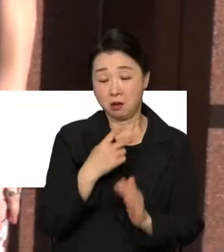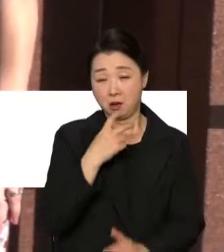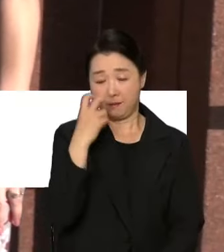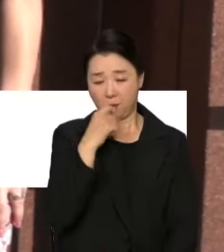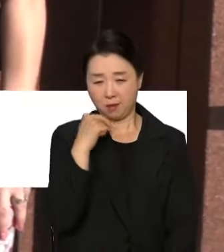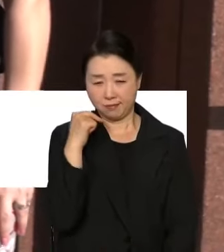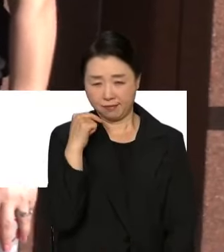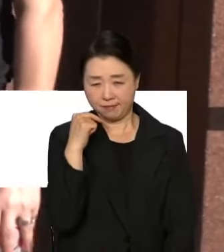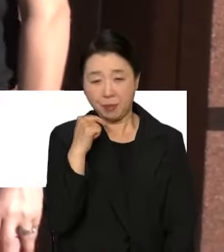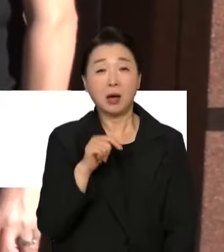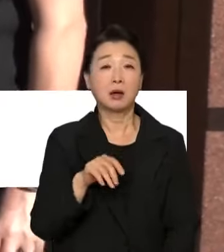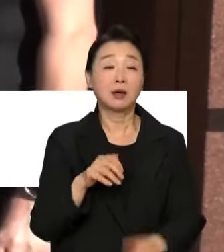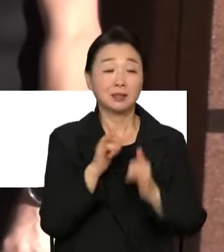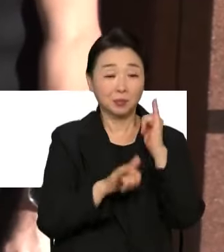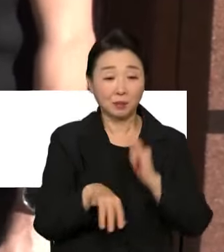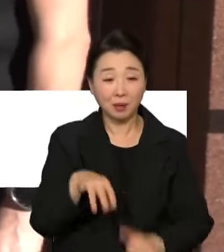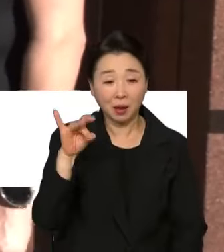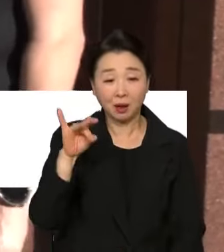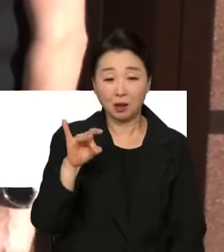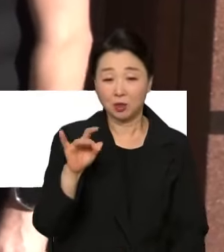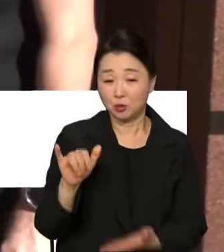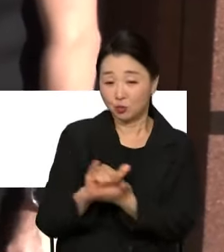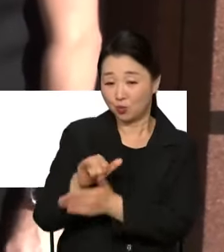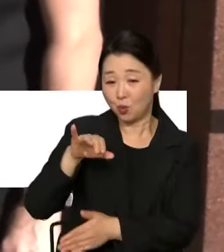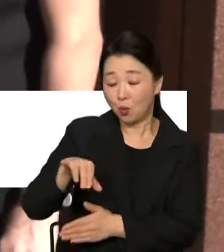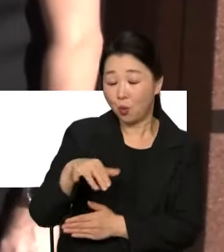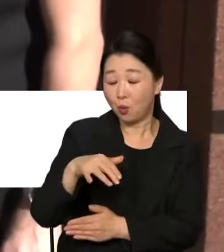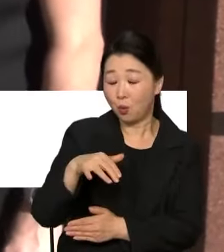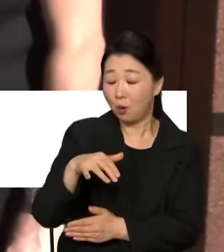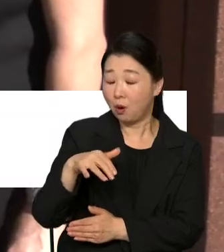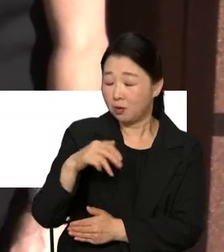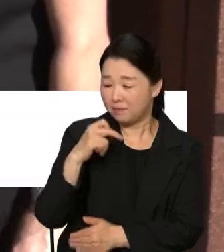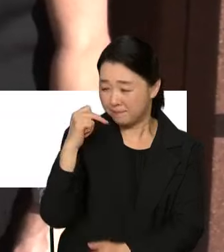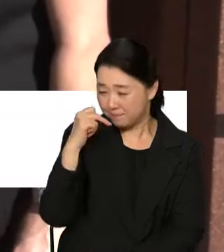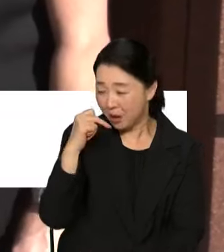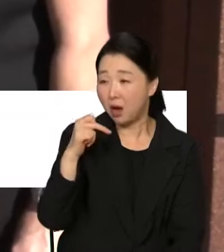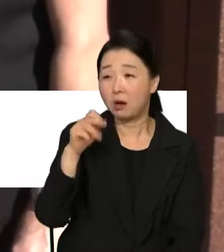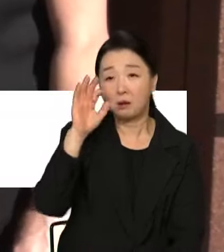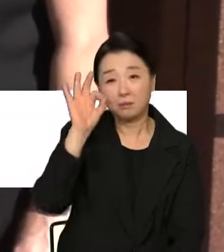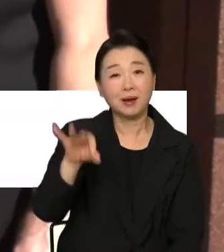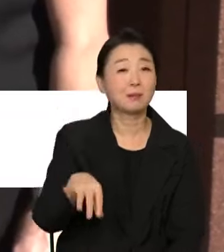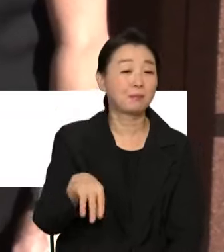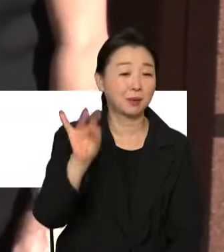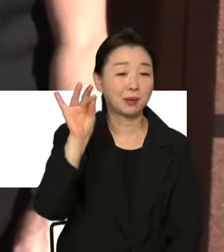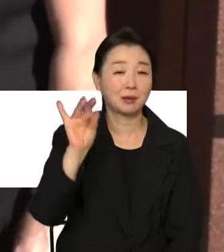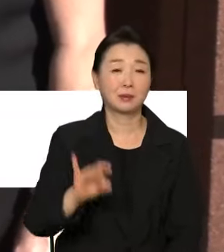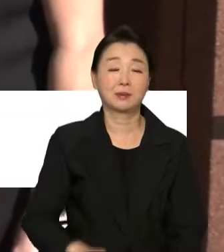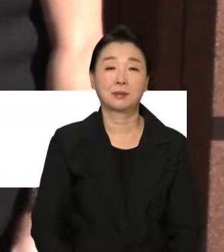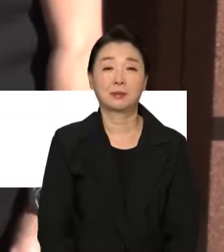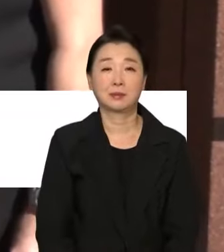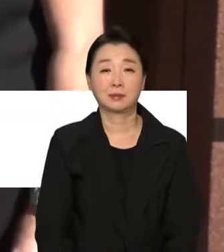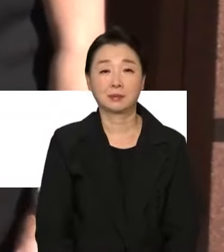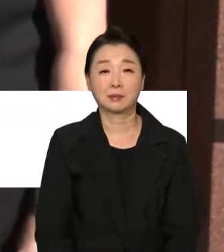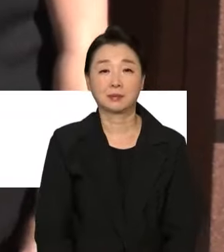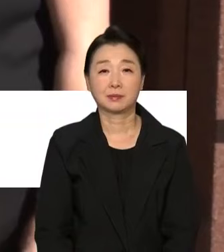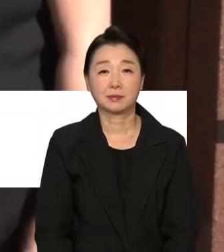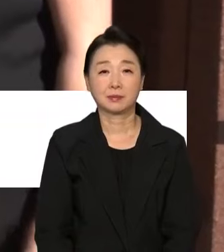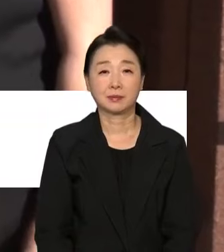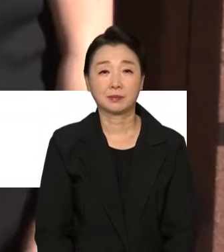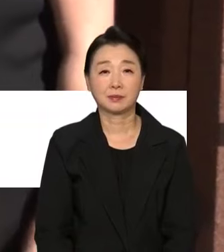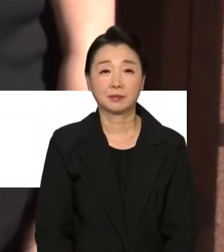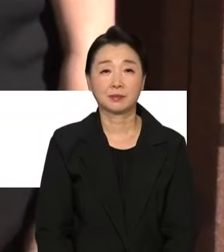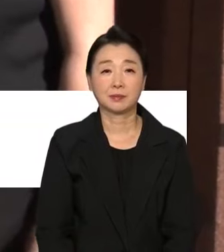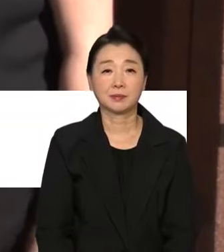experience. We've been living here in the U.S. I think now for 10 years, and we were living before in New York.